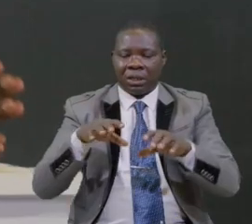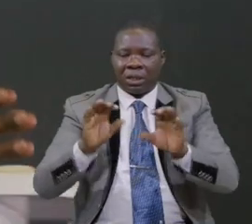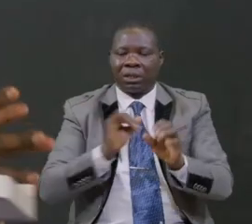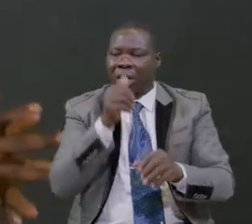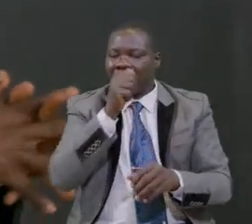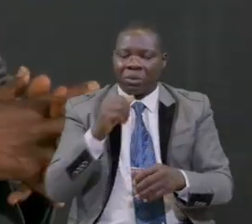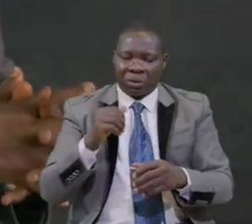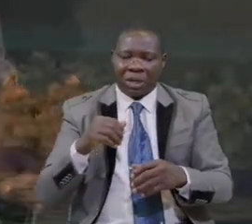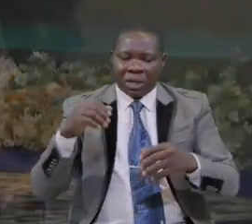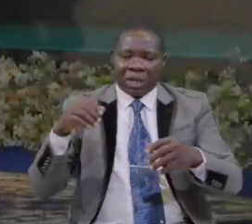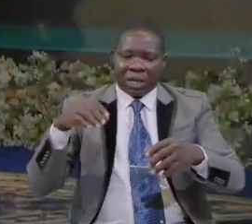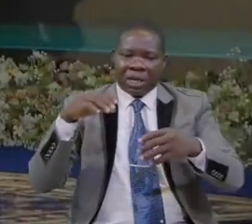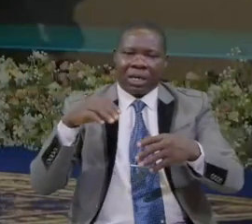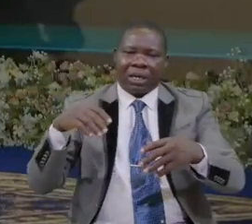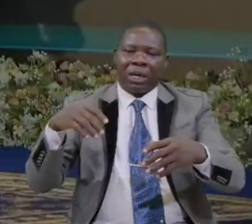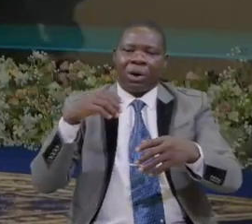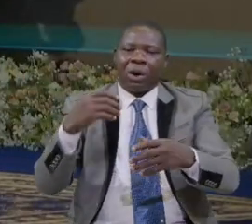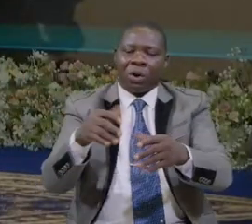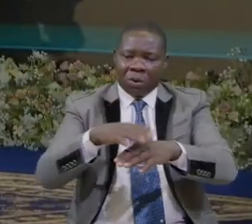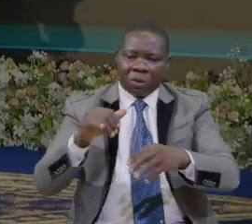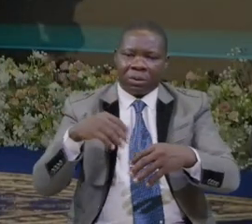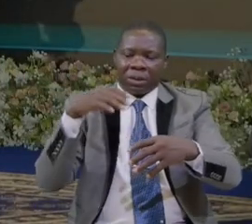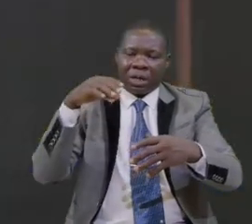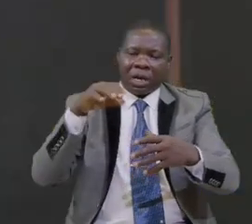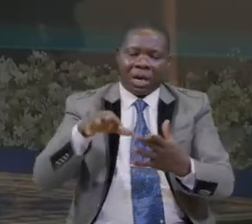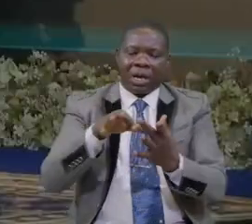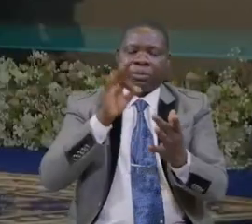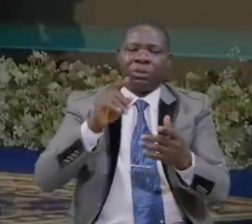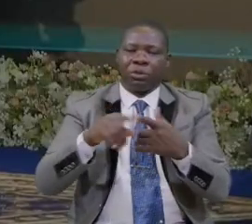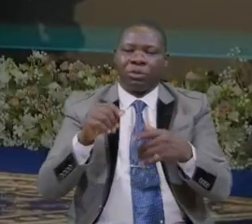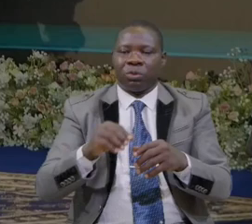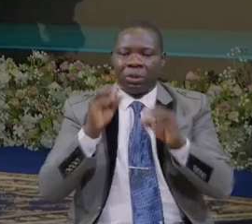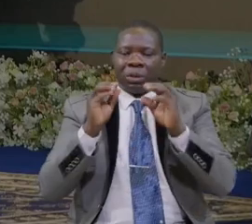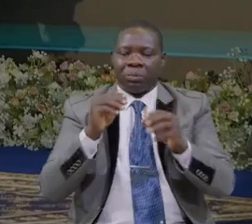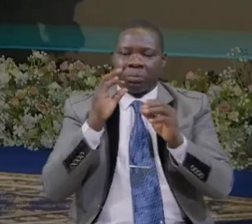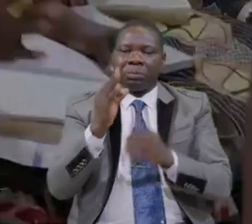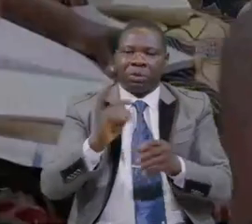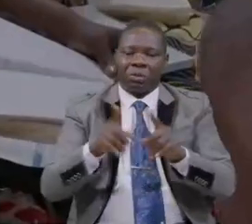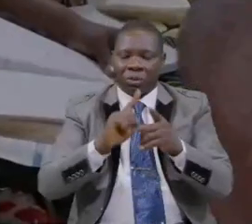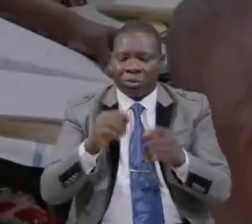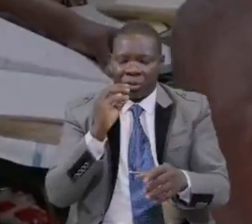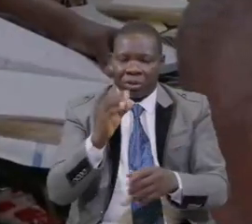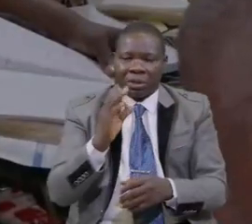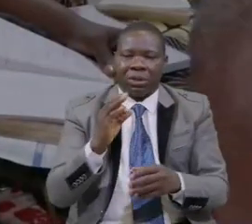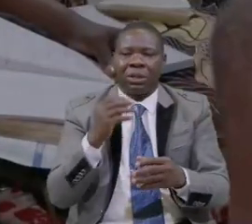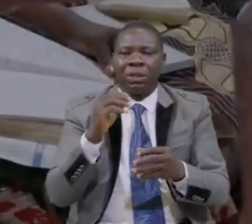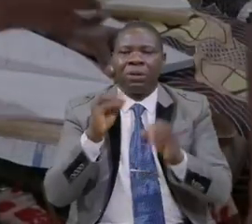Je suis employé pour enseigner la mathématique. Et je le faisais. Et tu le feras. J'ai dit, tu le